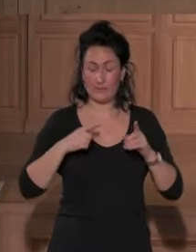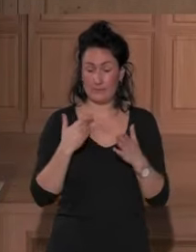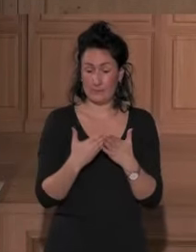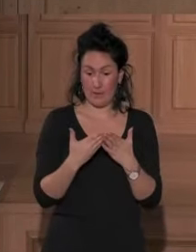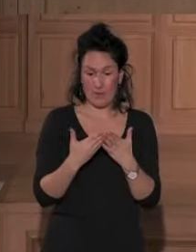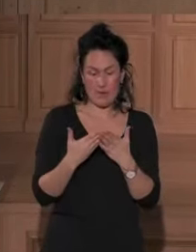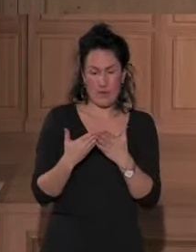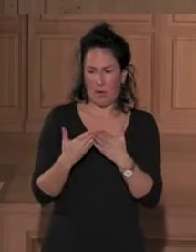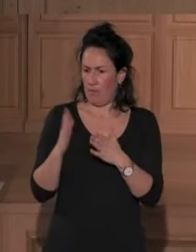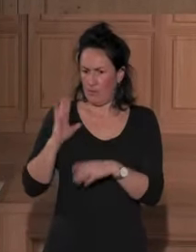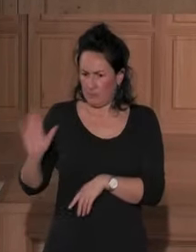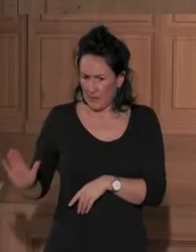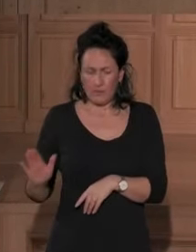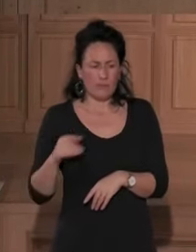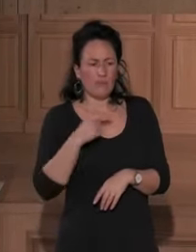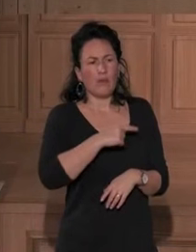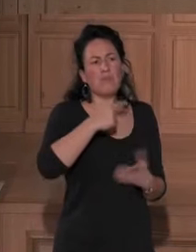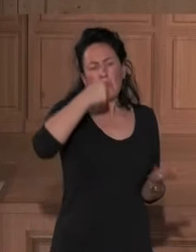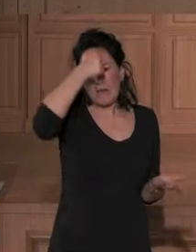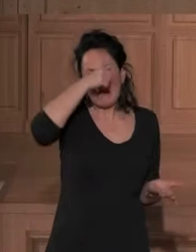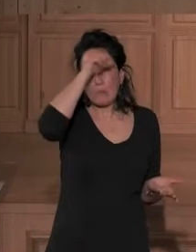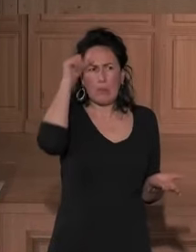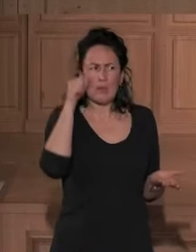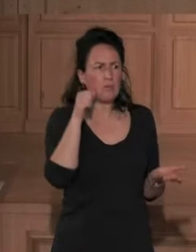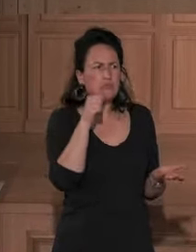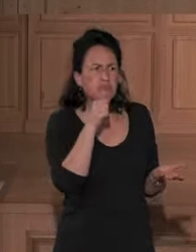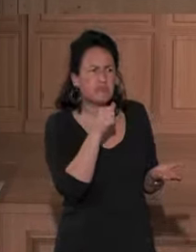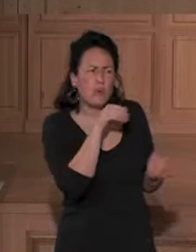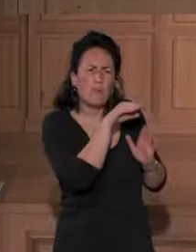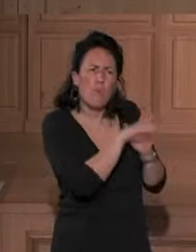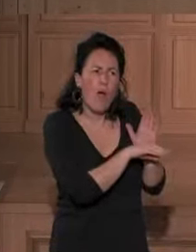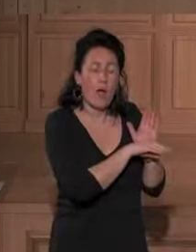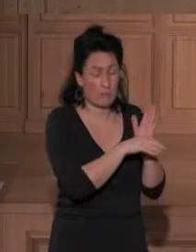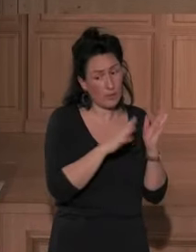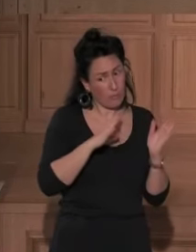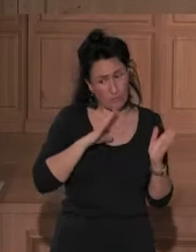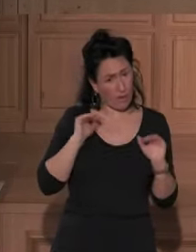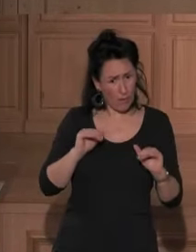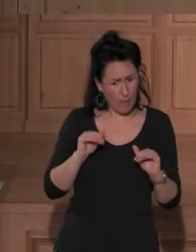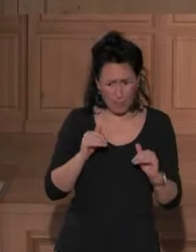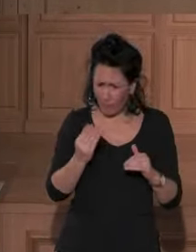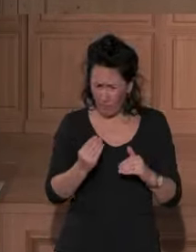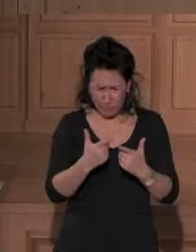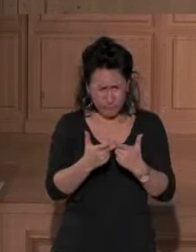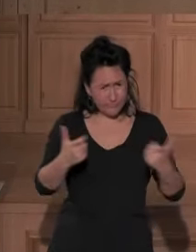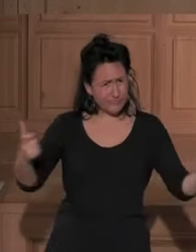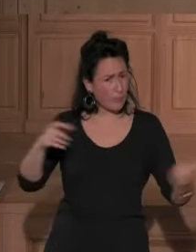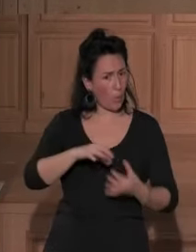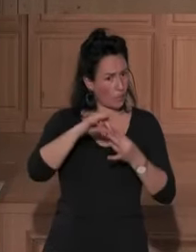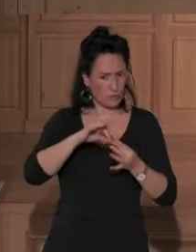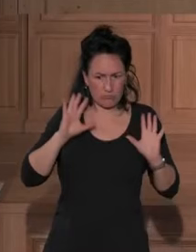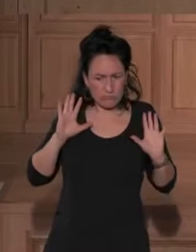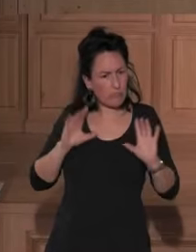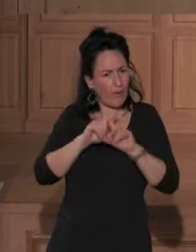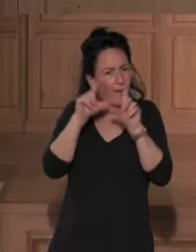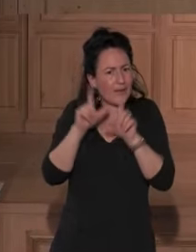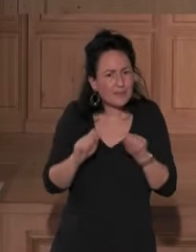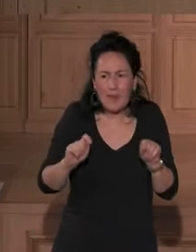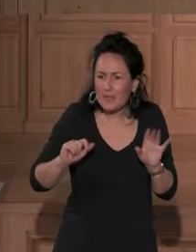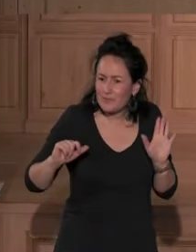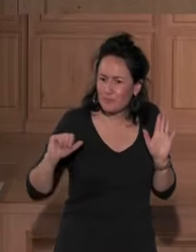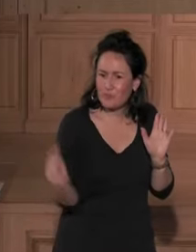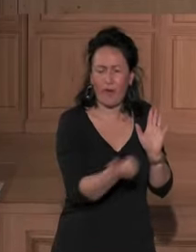les catholiques moins, parce qu'on a moins de religieux catholiques, mais on a aussi des enfants d'obédience catholique. C'est bien aussi de respecter aussi un petit peu toutes